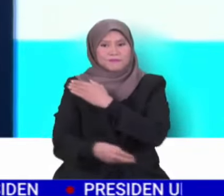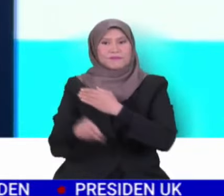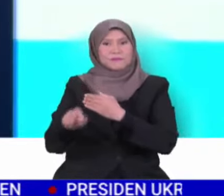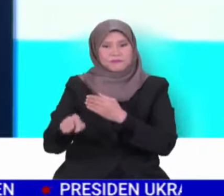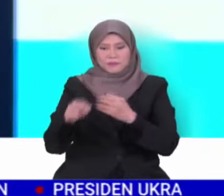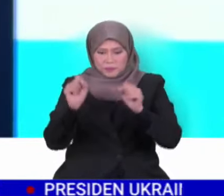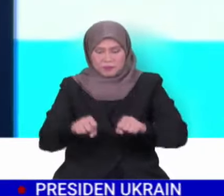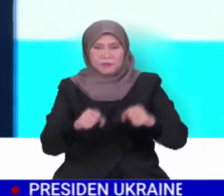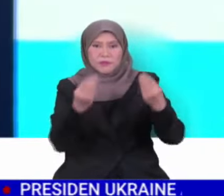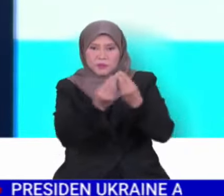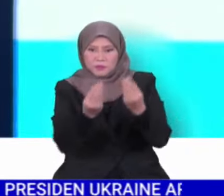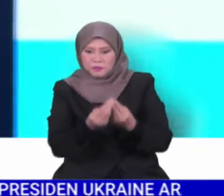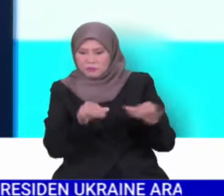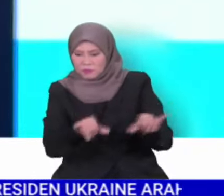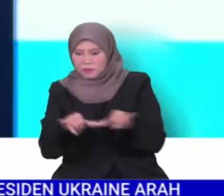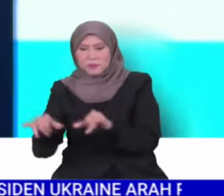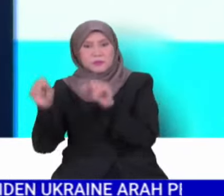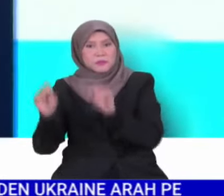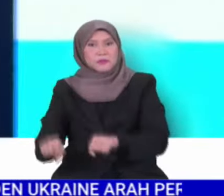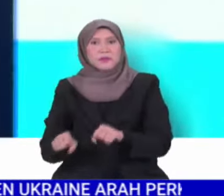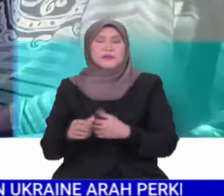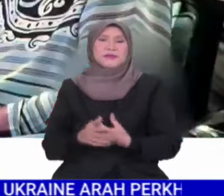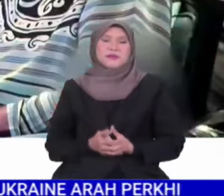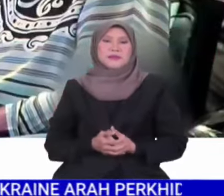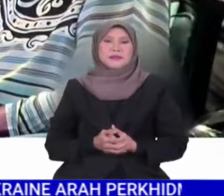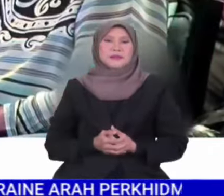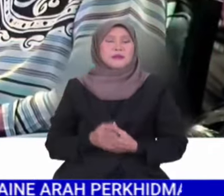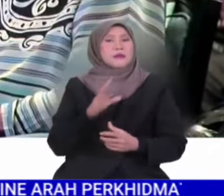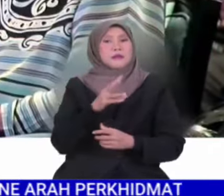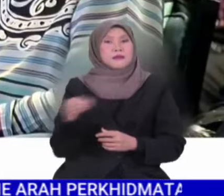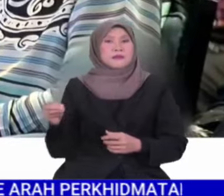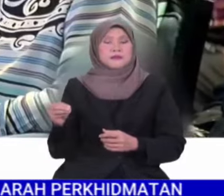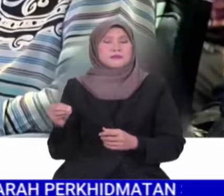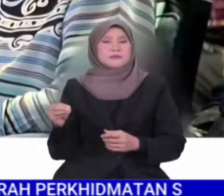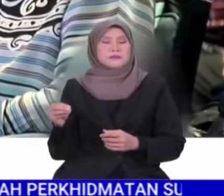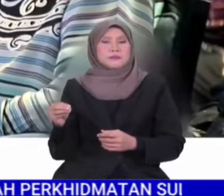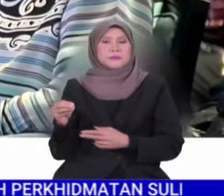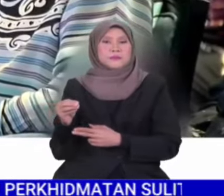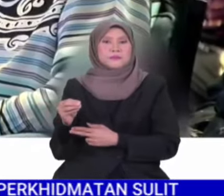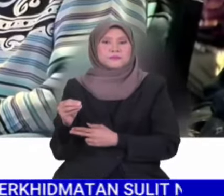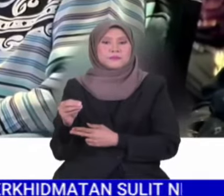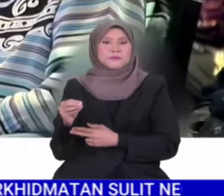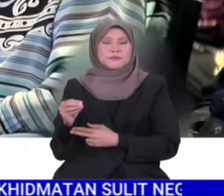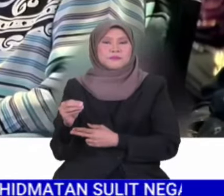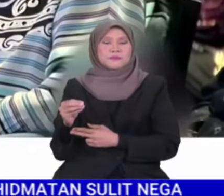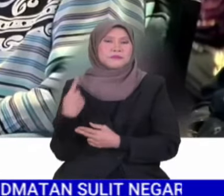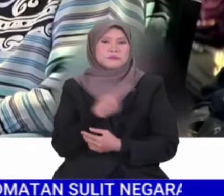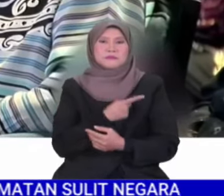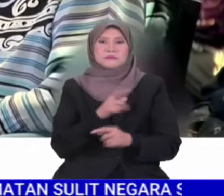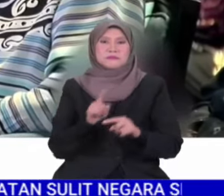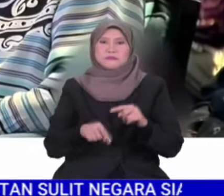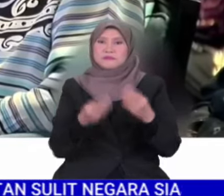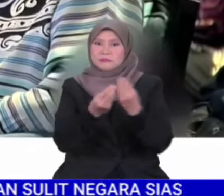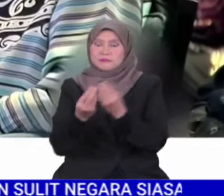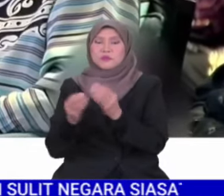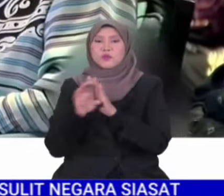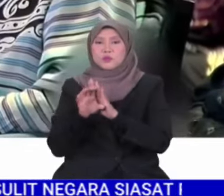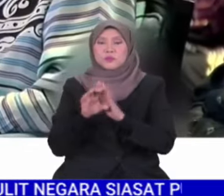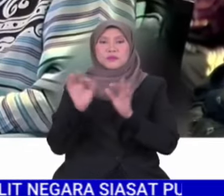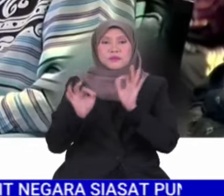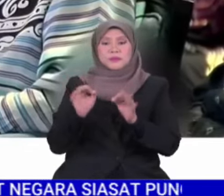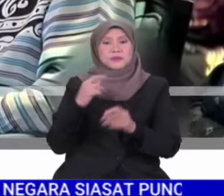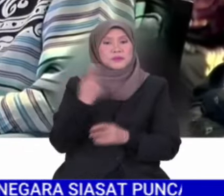count. Everything that counts cannot necessarily be counted. Maknanya kalau